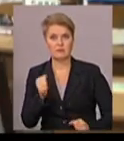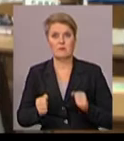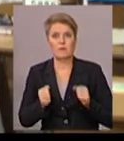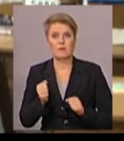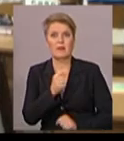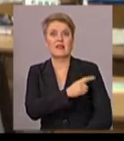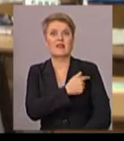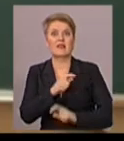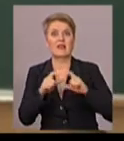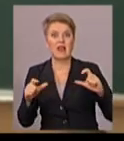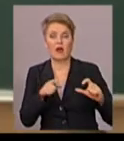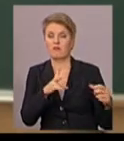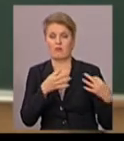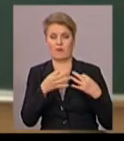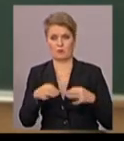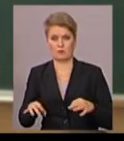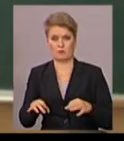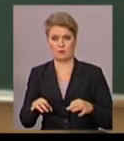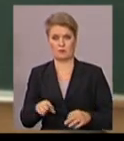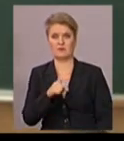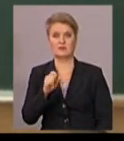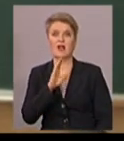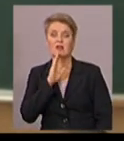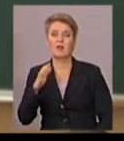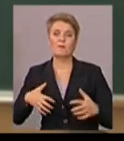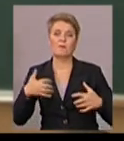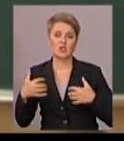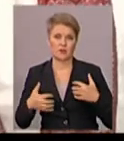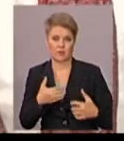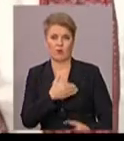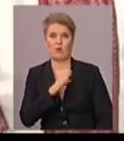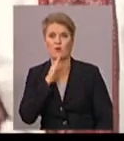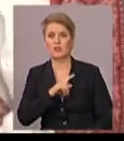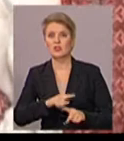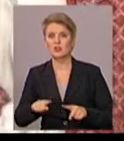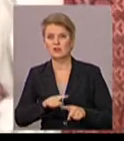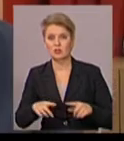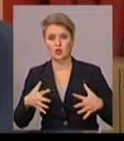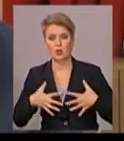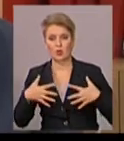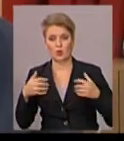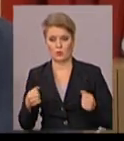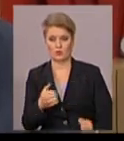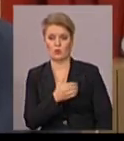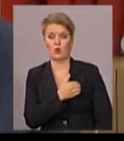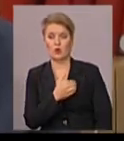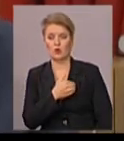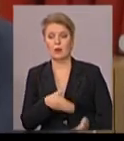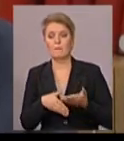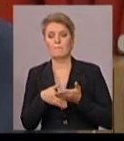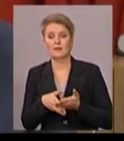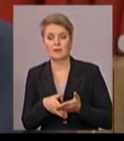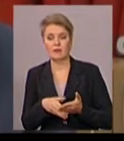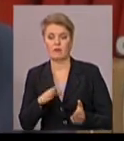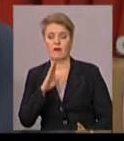до лікарні, але його не пустили. За Даринку дуже переживає і хоче, щоб вона якнайшвидше одужала. Я хотів підтримати